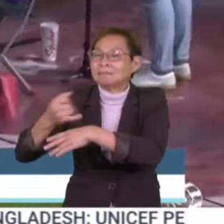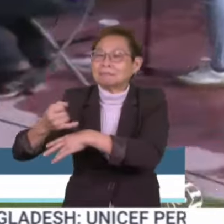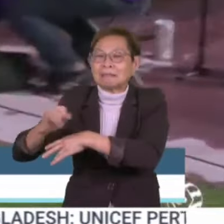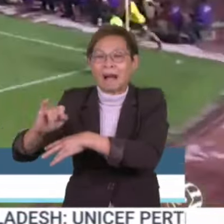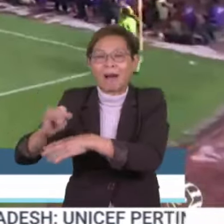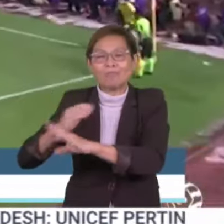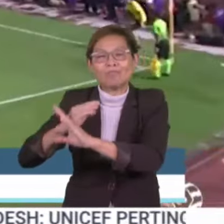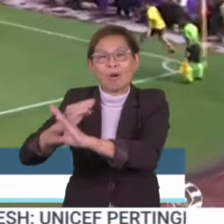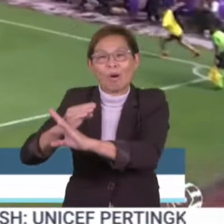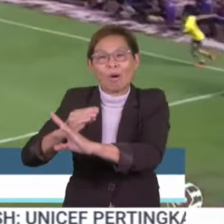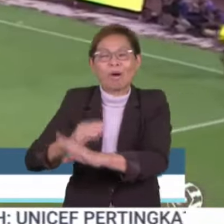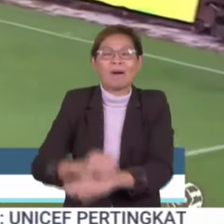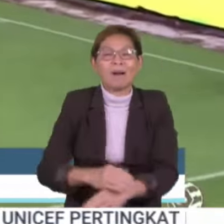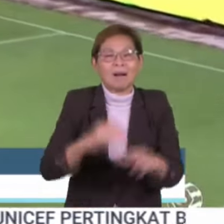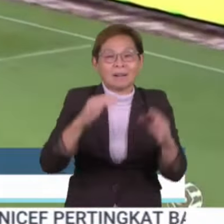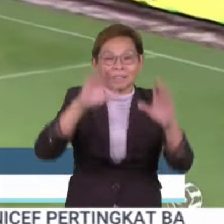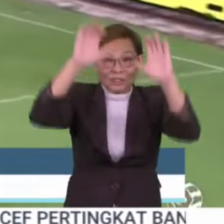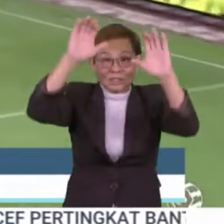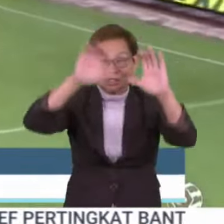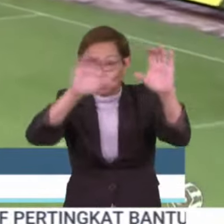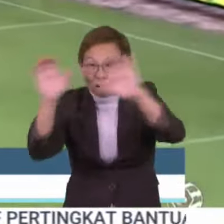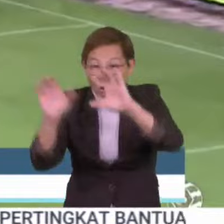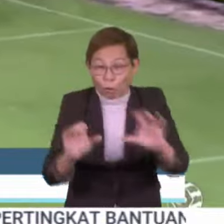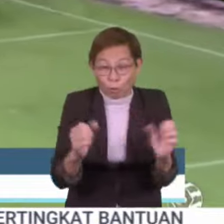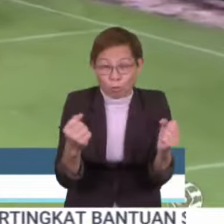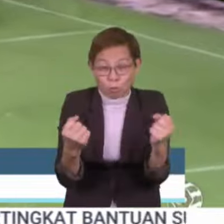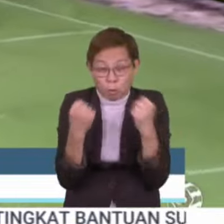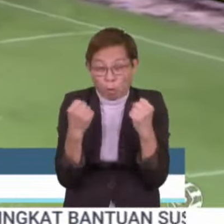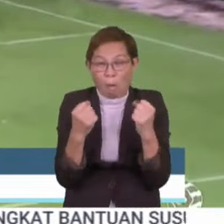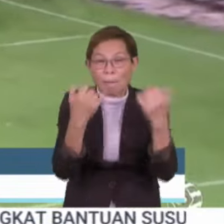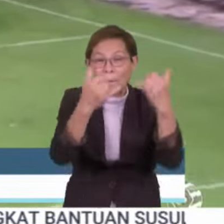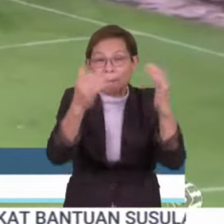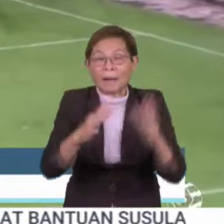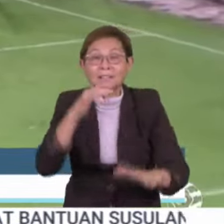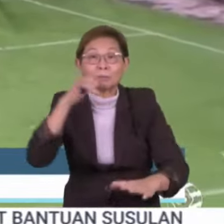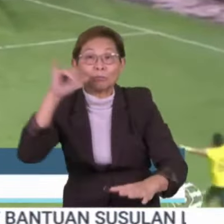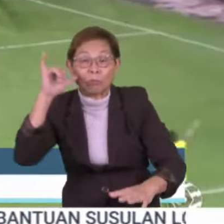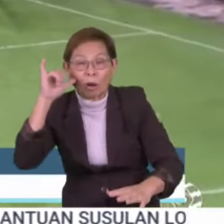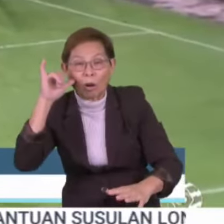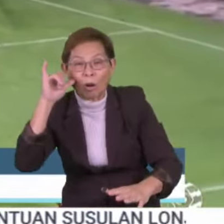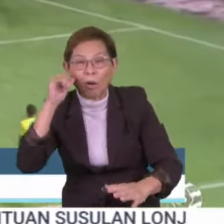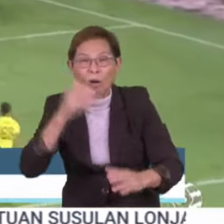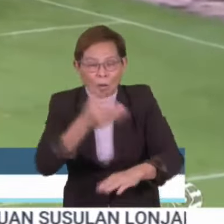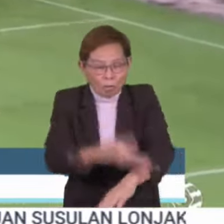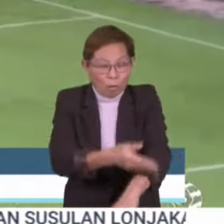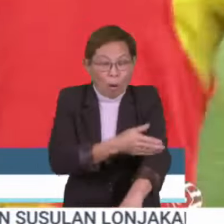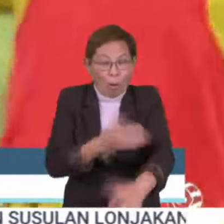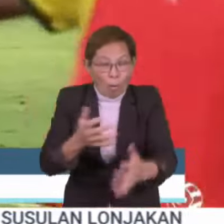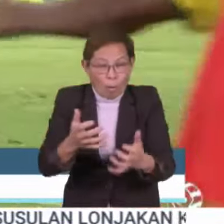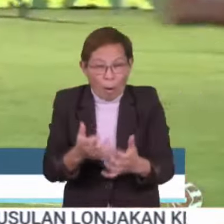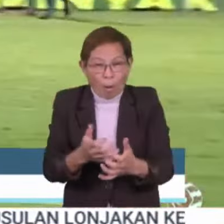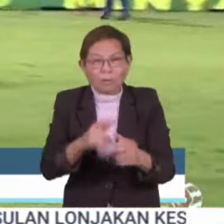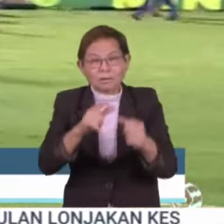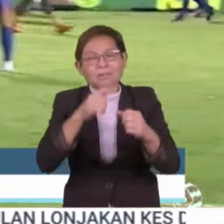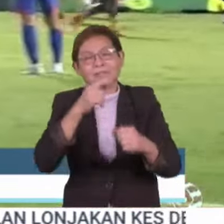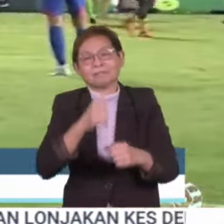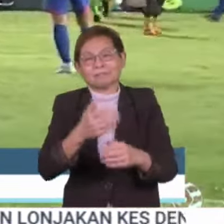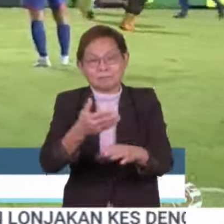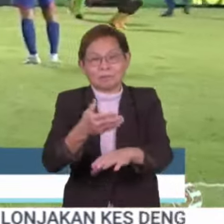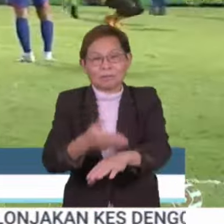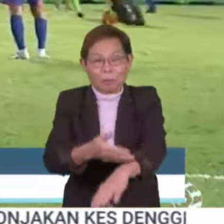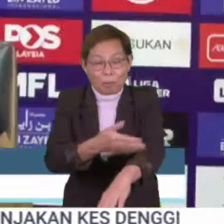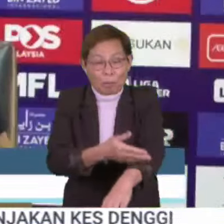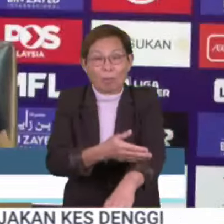menurut nafusi corak permainan tenang dan bertenaga dipamerkan anak buahnya semalam ketika prestasi yang dimaksudkan beliau selama ini